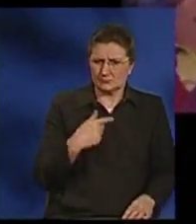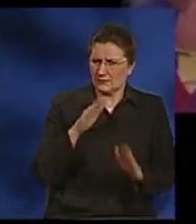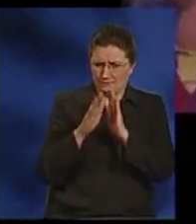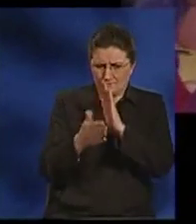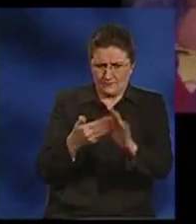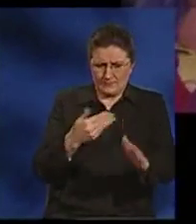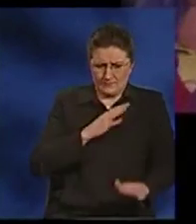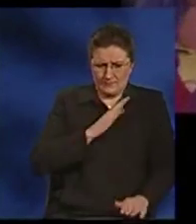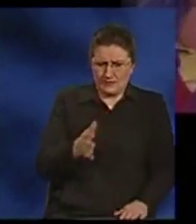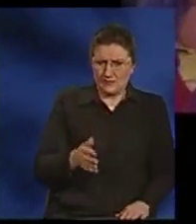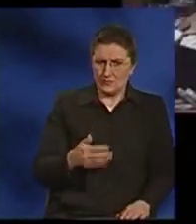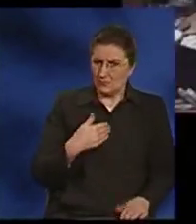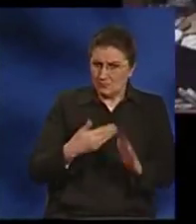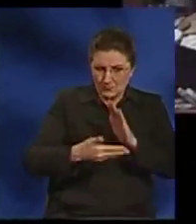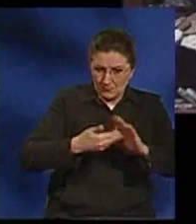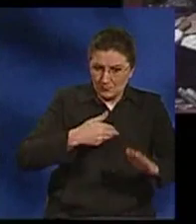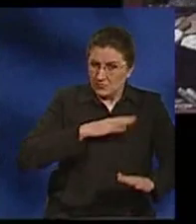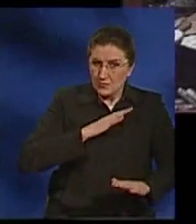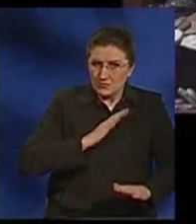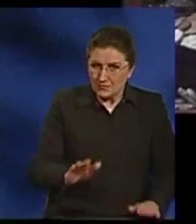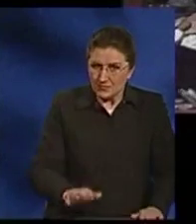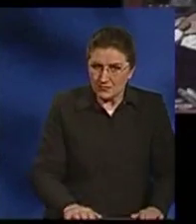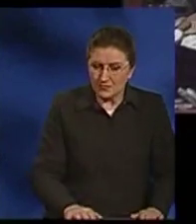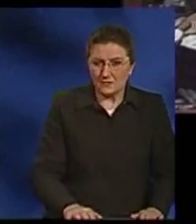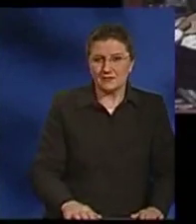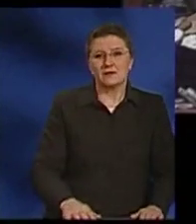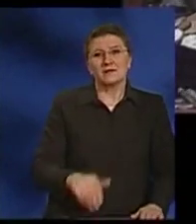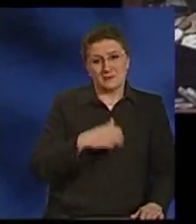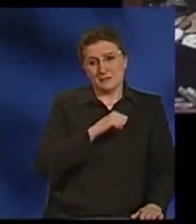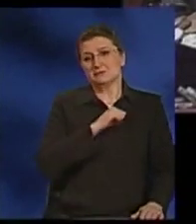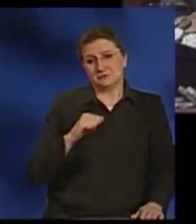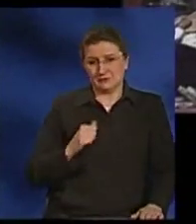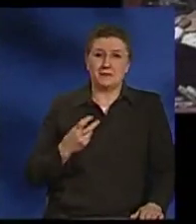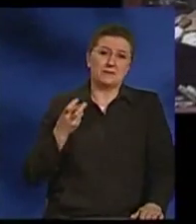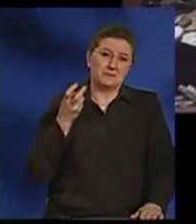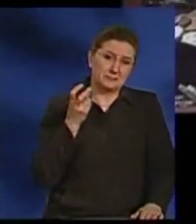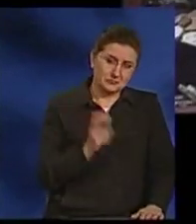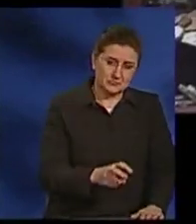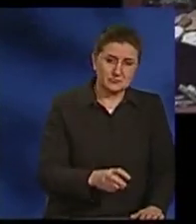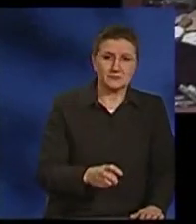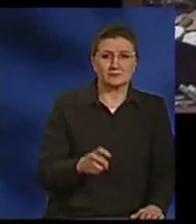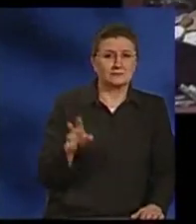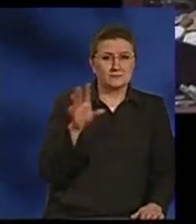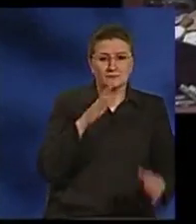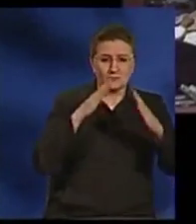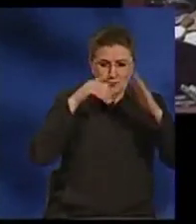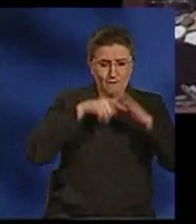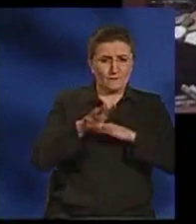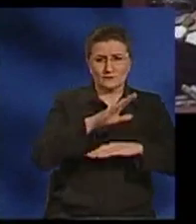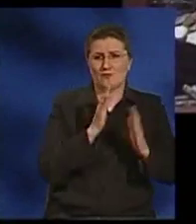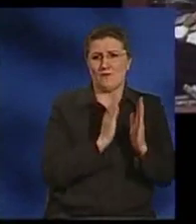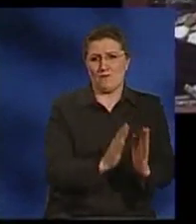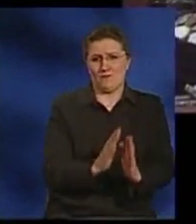вызывал тебя Не вызывали? Хе-хе-хе-хе Тогда я просто пришел доложить Что в замке, ну, все в полном